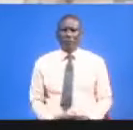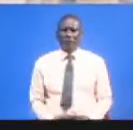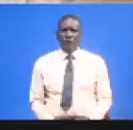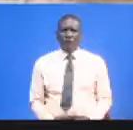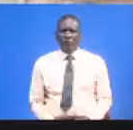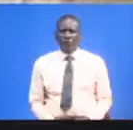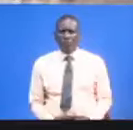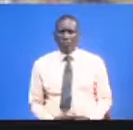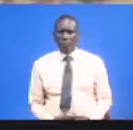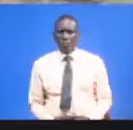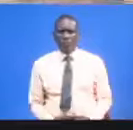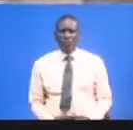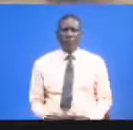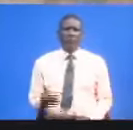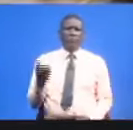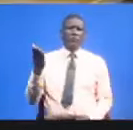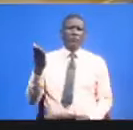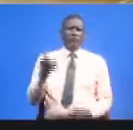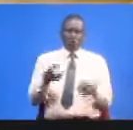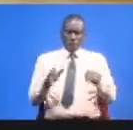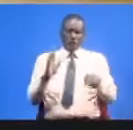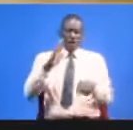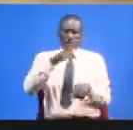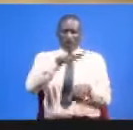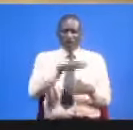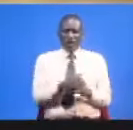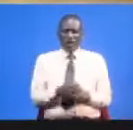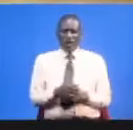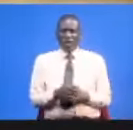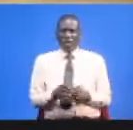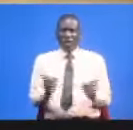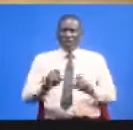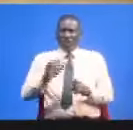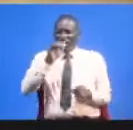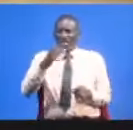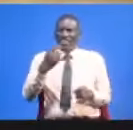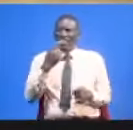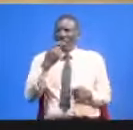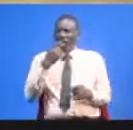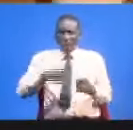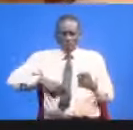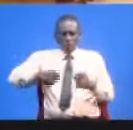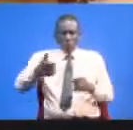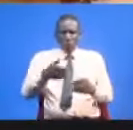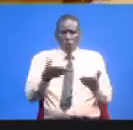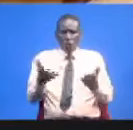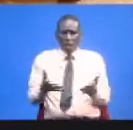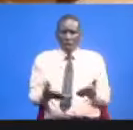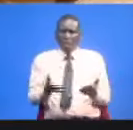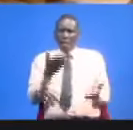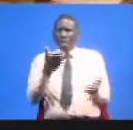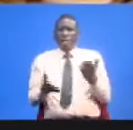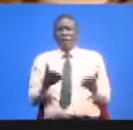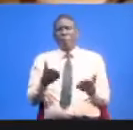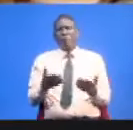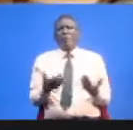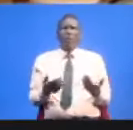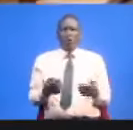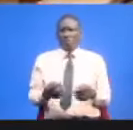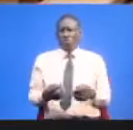Ewe uliyeshiba wali na jioni hii, usiulize mchele huo umenunuliwa wapi, huenda vikakutumbukia